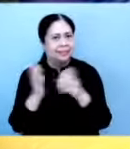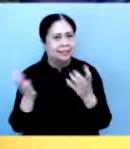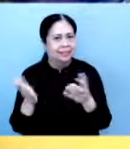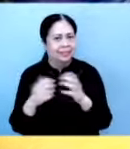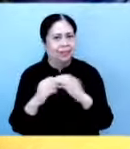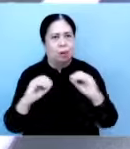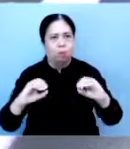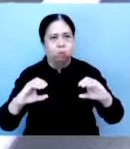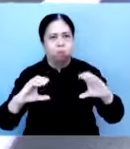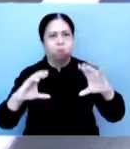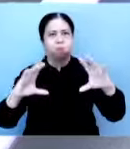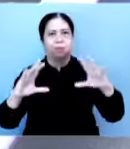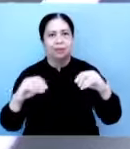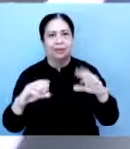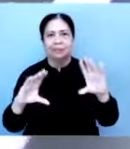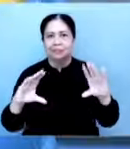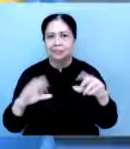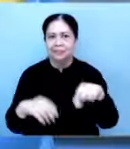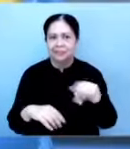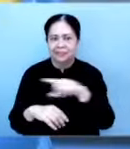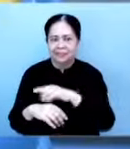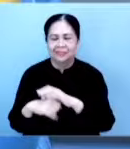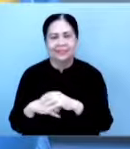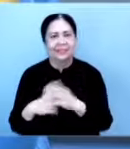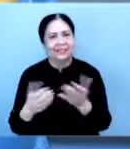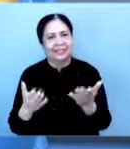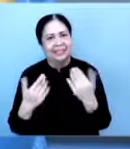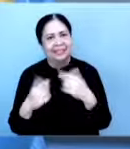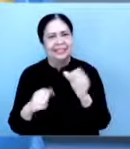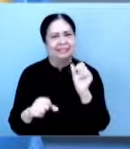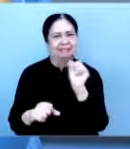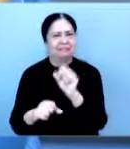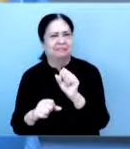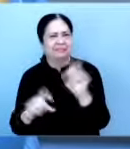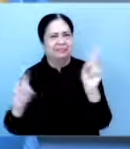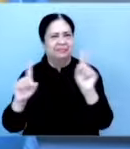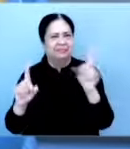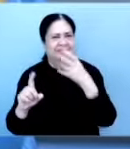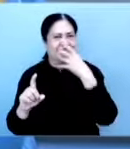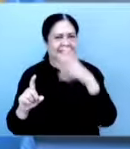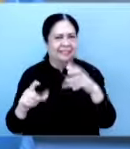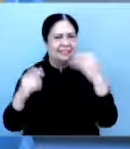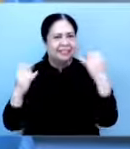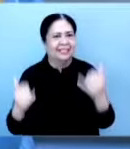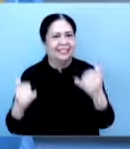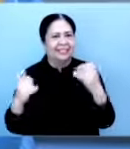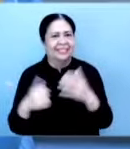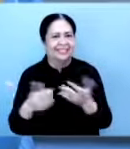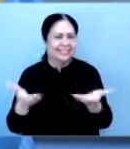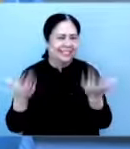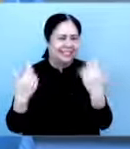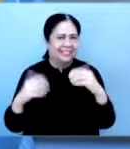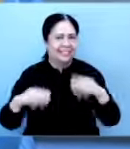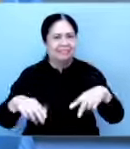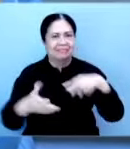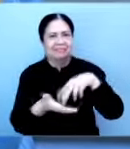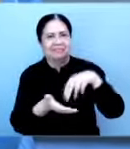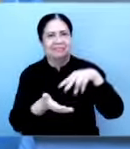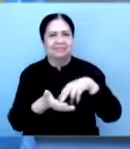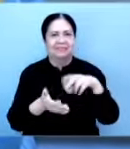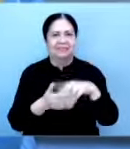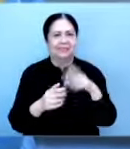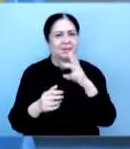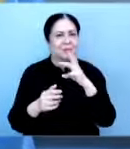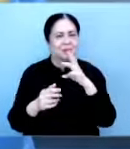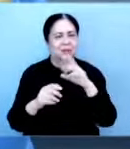correct na correct Jess let's beat the heat ngayon tag init bounce bounce lang po Tapos magtampisaw na rin sa tubig Meron po